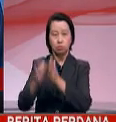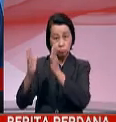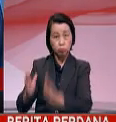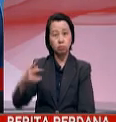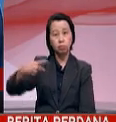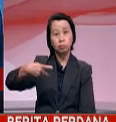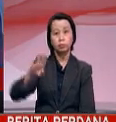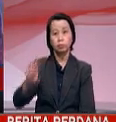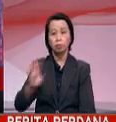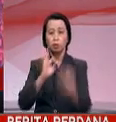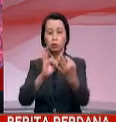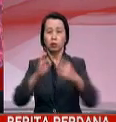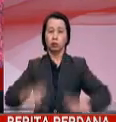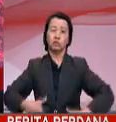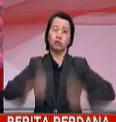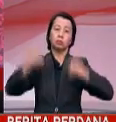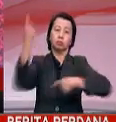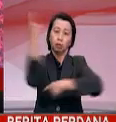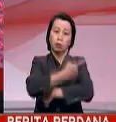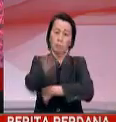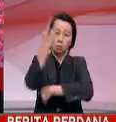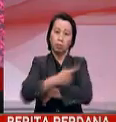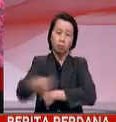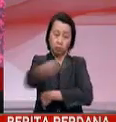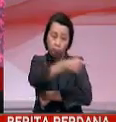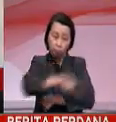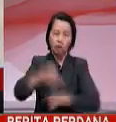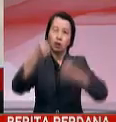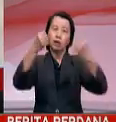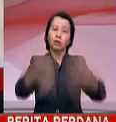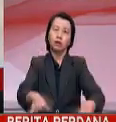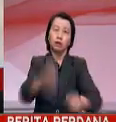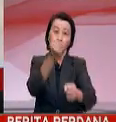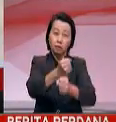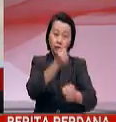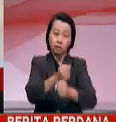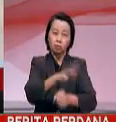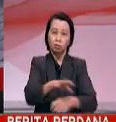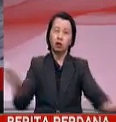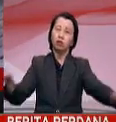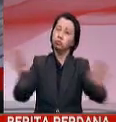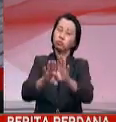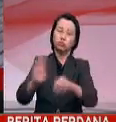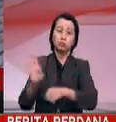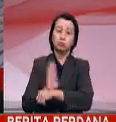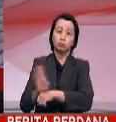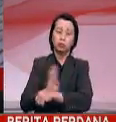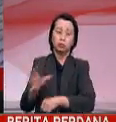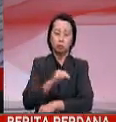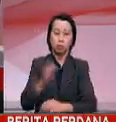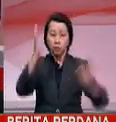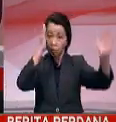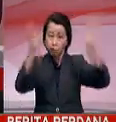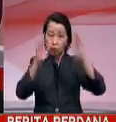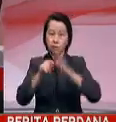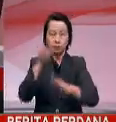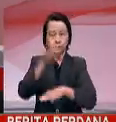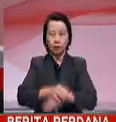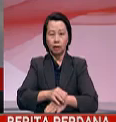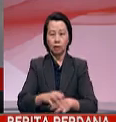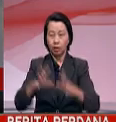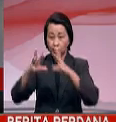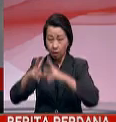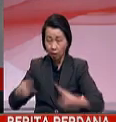itu terhadap kehidupan seharian mereka. Ramai yang kehilangan pekerjaan dan menutup perniagaan. Malah Malaysia terpaksa